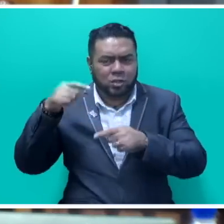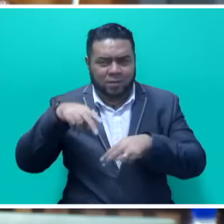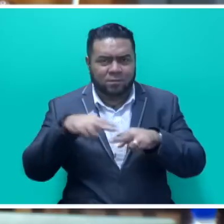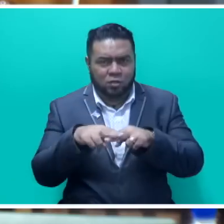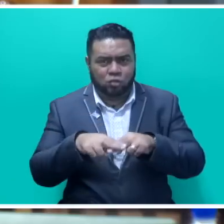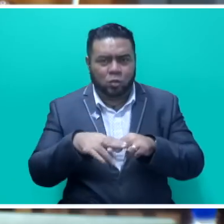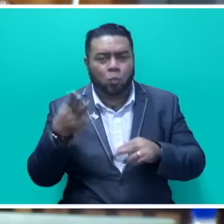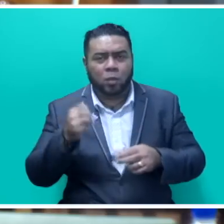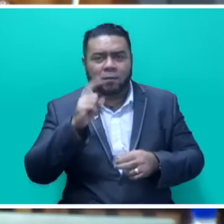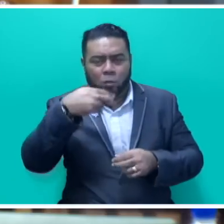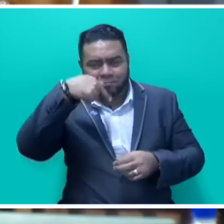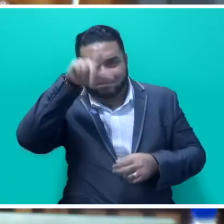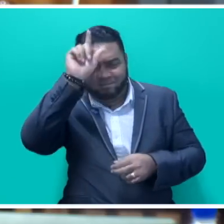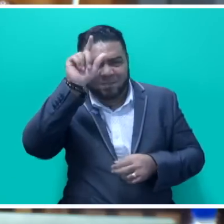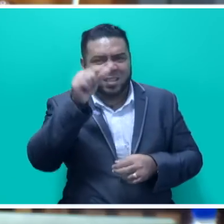रहे हैं.